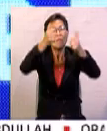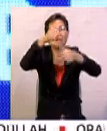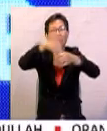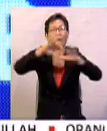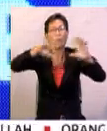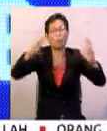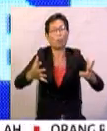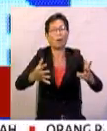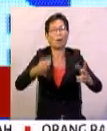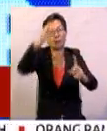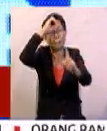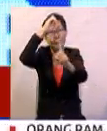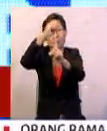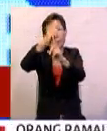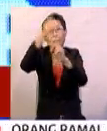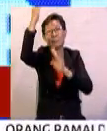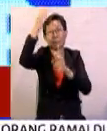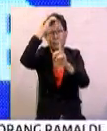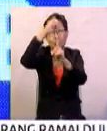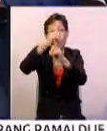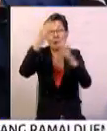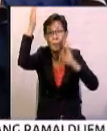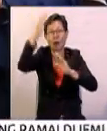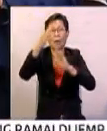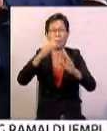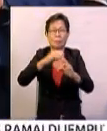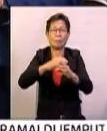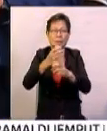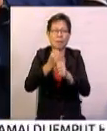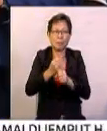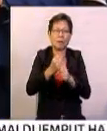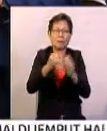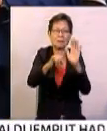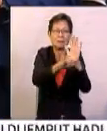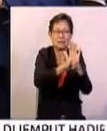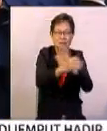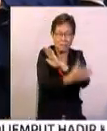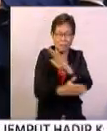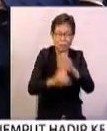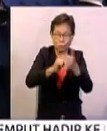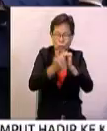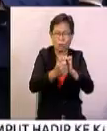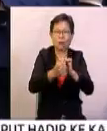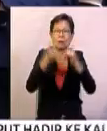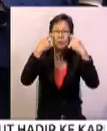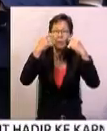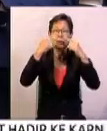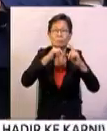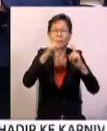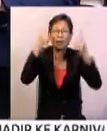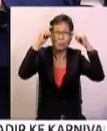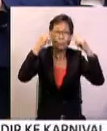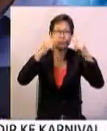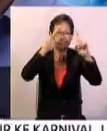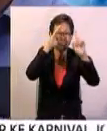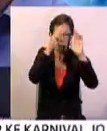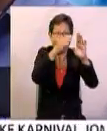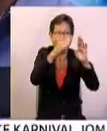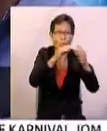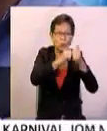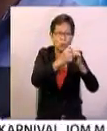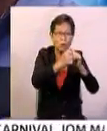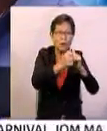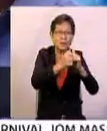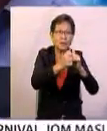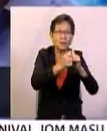Katanya matlamat Malaysia mencapai status negara sukan tidak hanya memfokuskan pencapaian sukan berprestasi tinggi tetapi